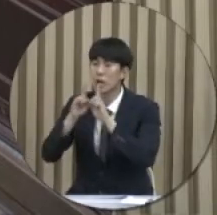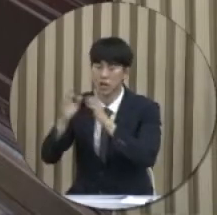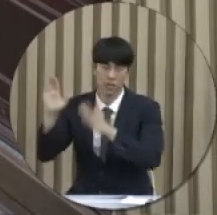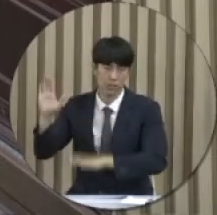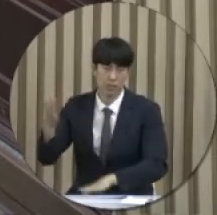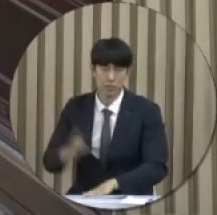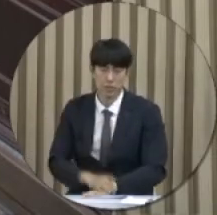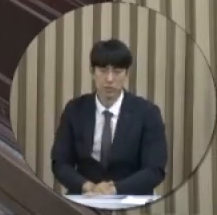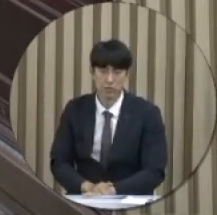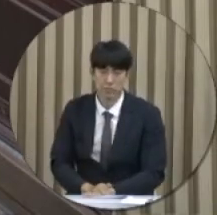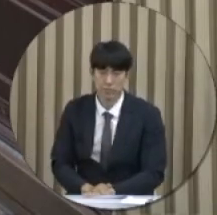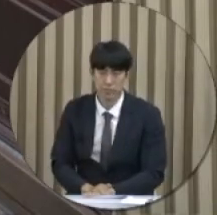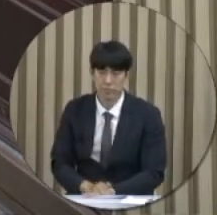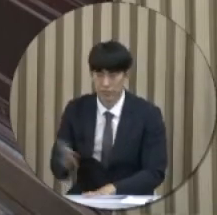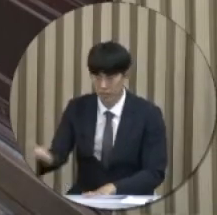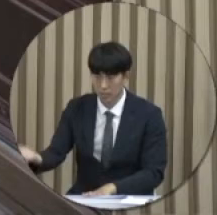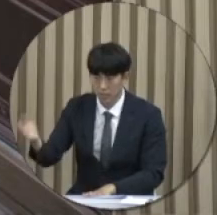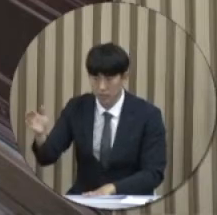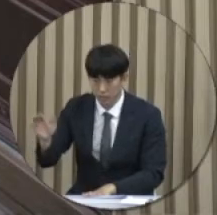끝났겠죠. 네. 근데